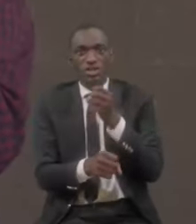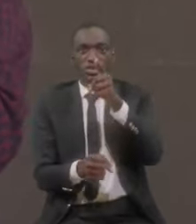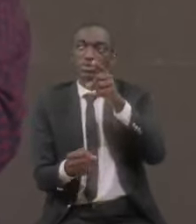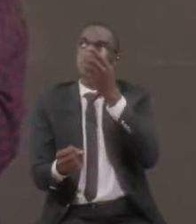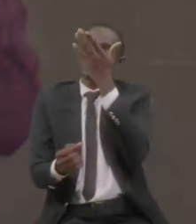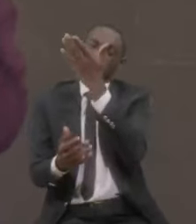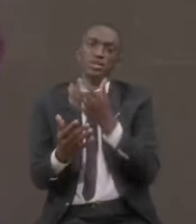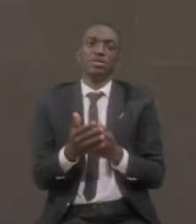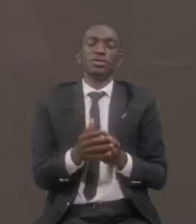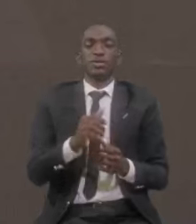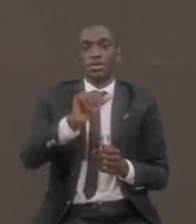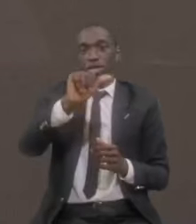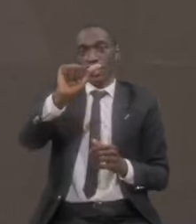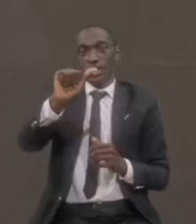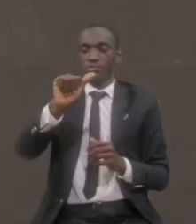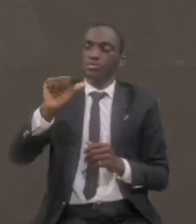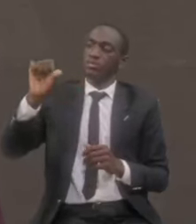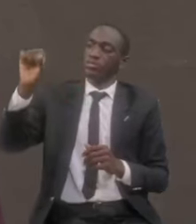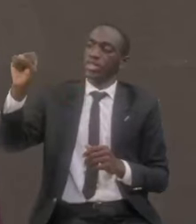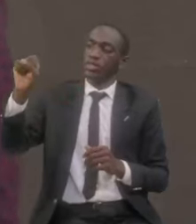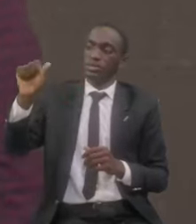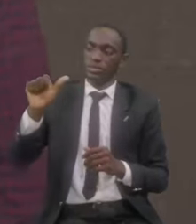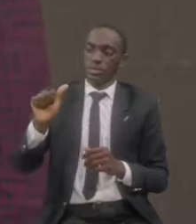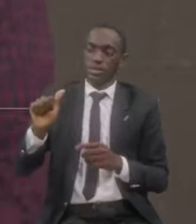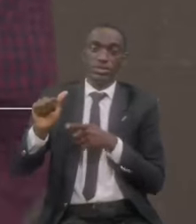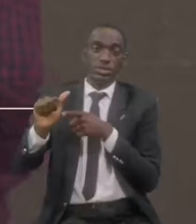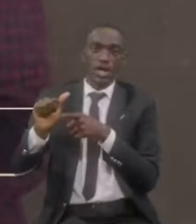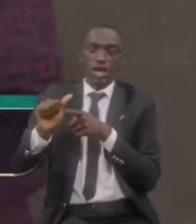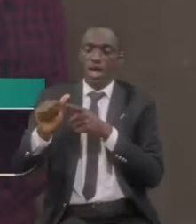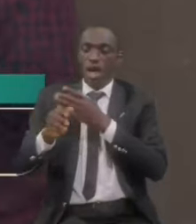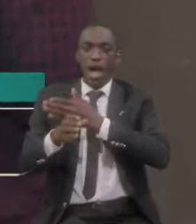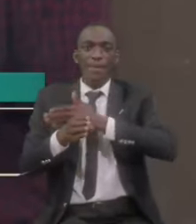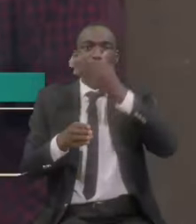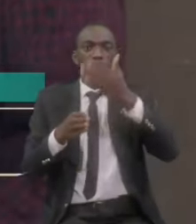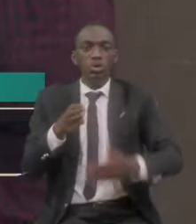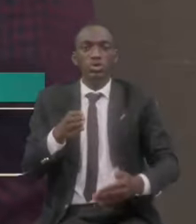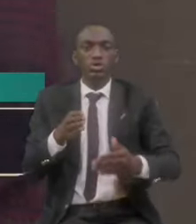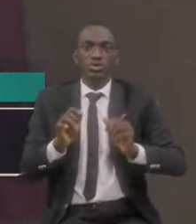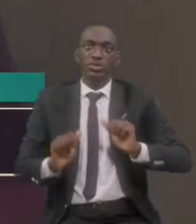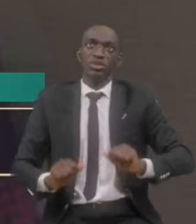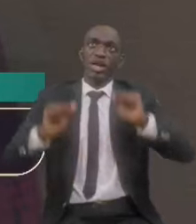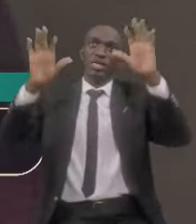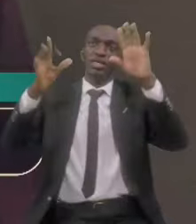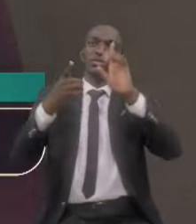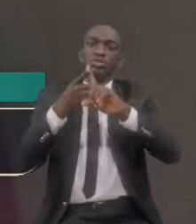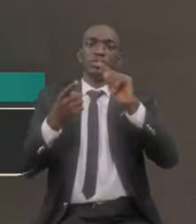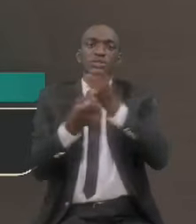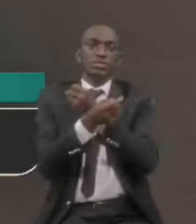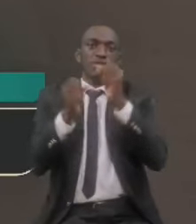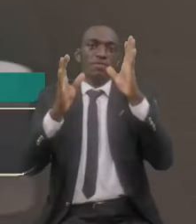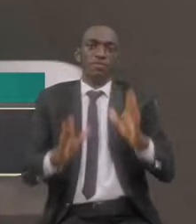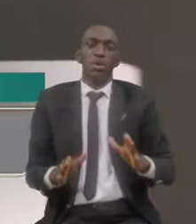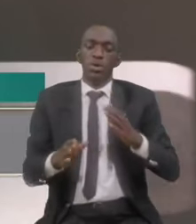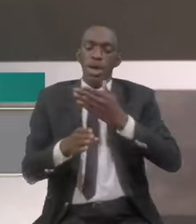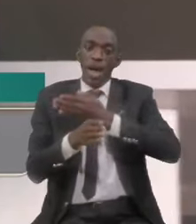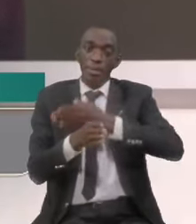le non-sol, la soumission absolue au Sauveur. La